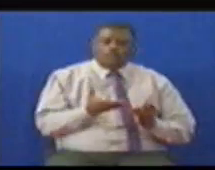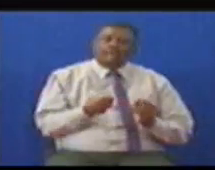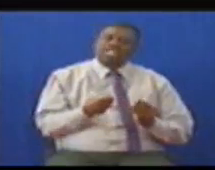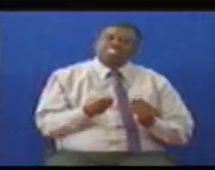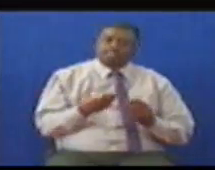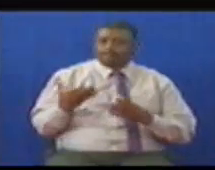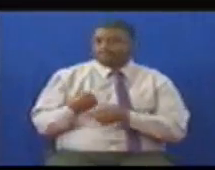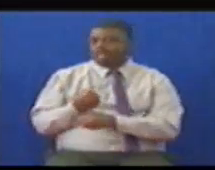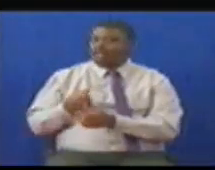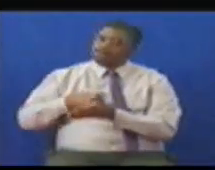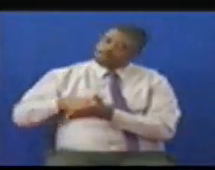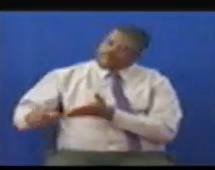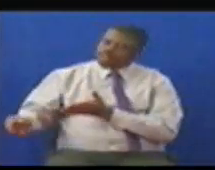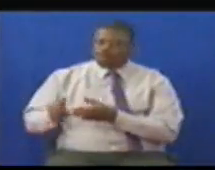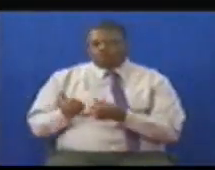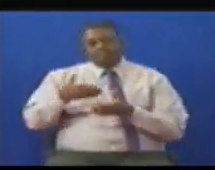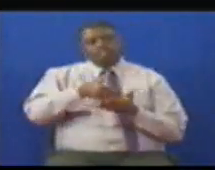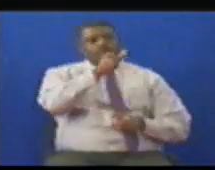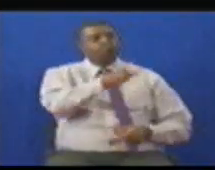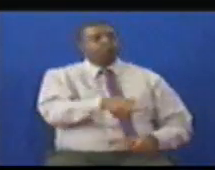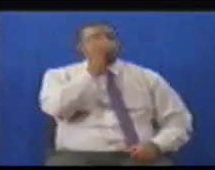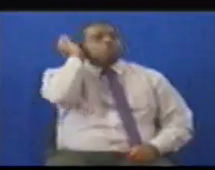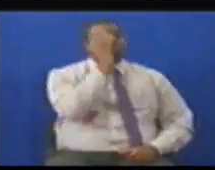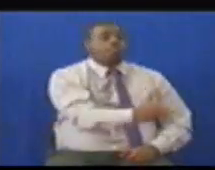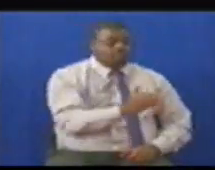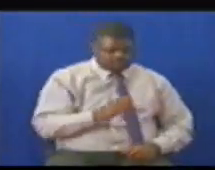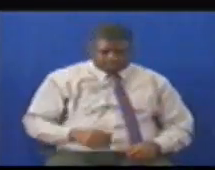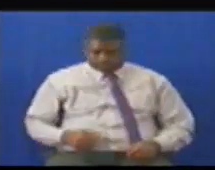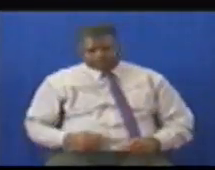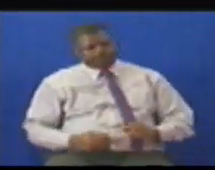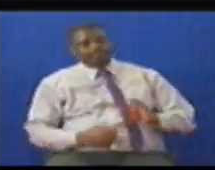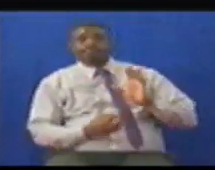malipo kumfikia mlengwa moja kwa moja.